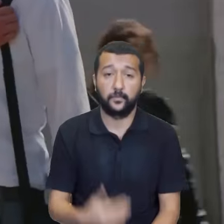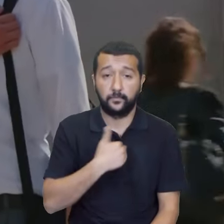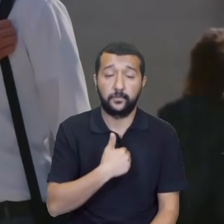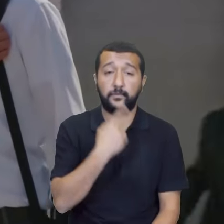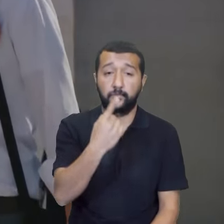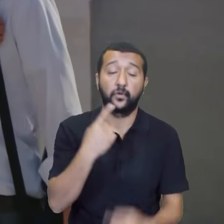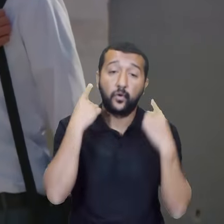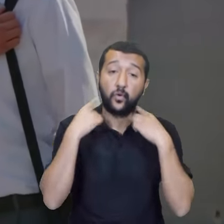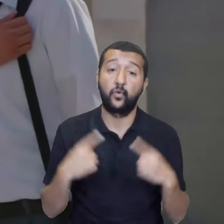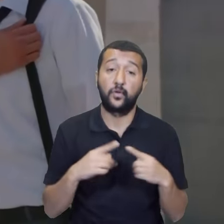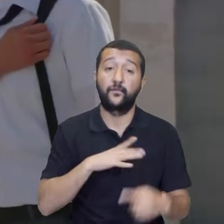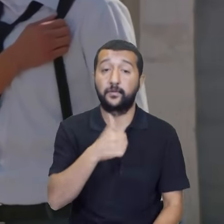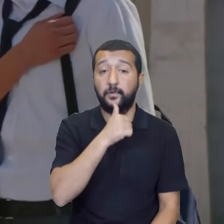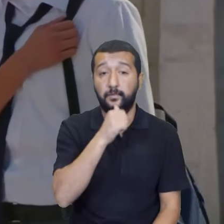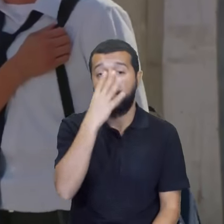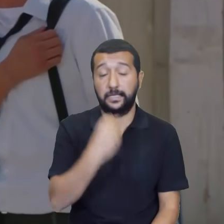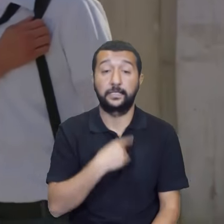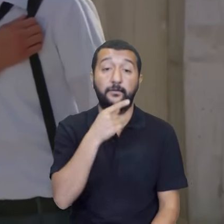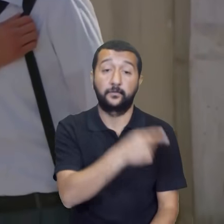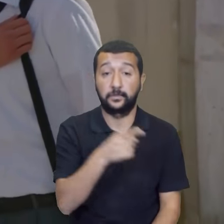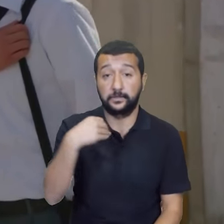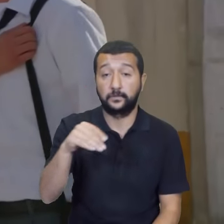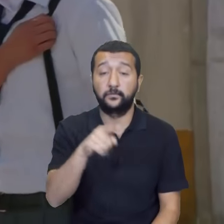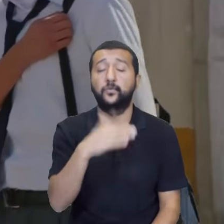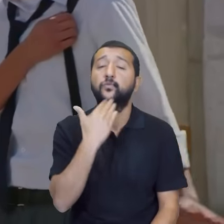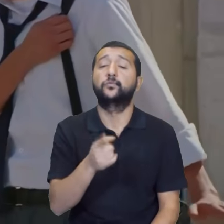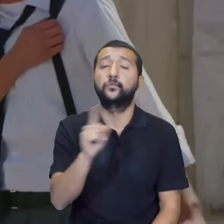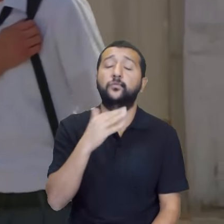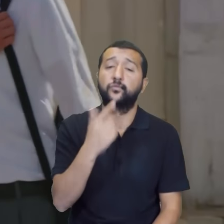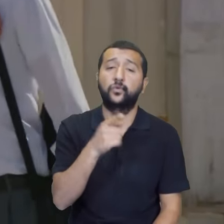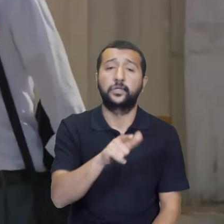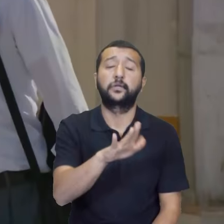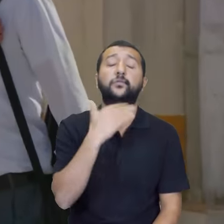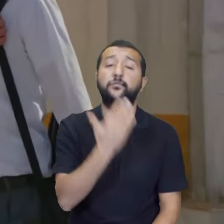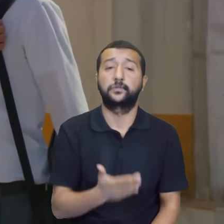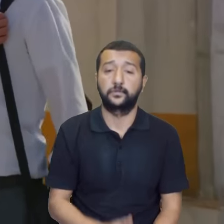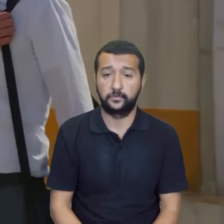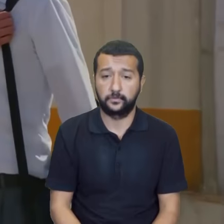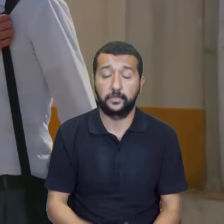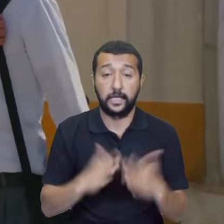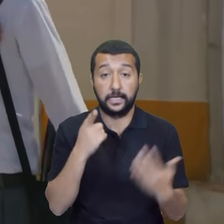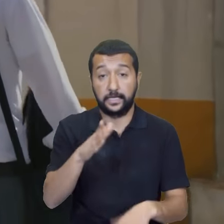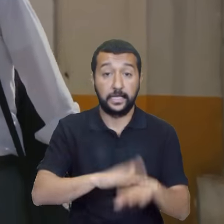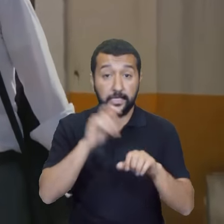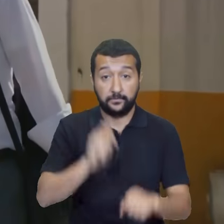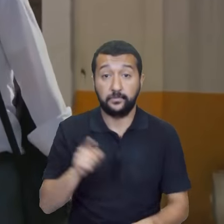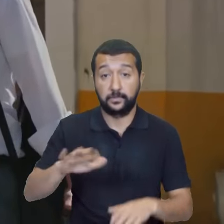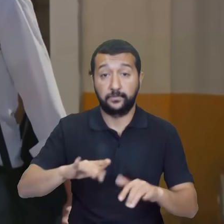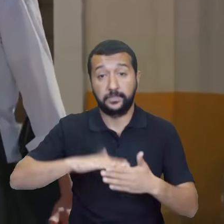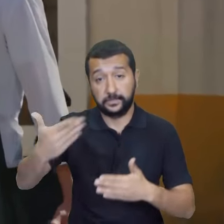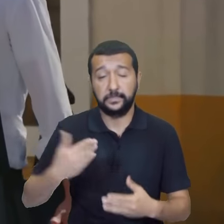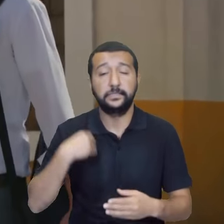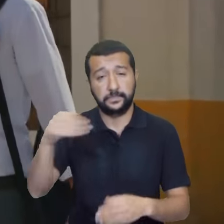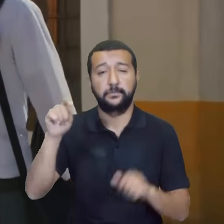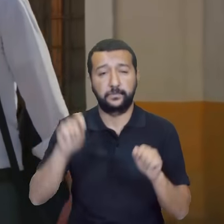Benim bir tane kolyem kaldı işte. Babam almıştı bana. Onu satabilir... Yok, yok. Yok, ona gerek yok. Eğer yetmezse ben dizüstü bilgisayarımı